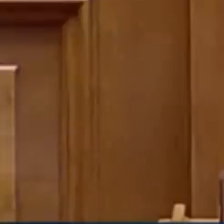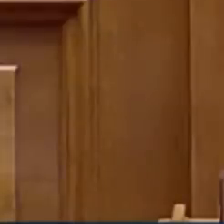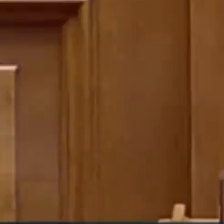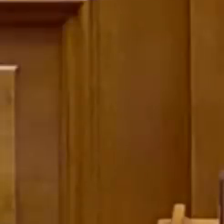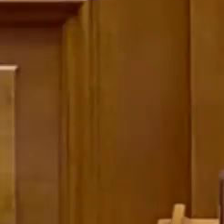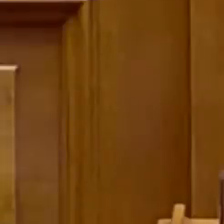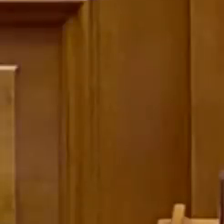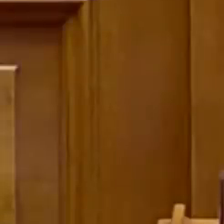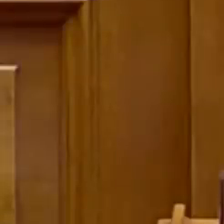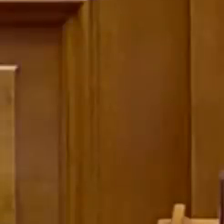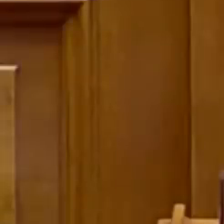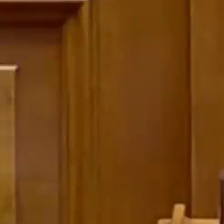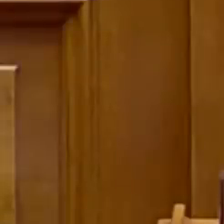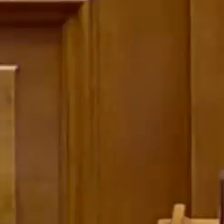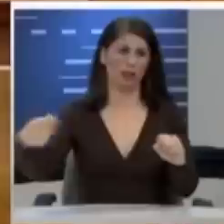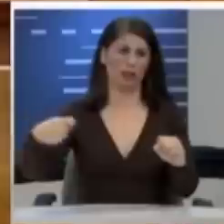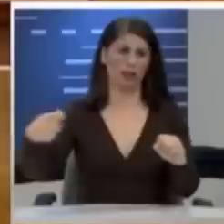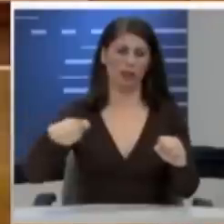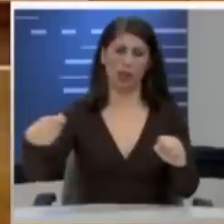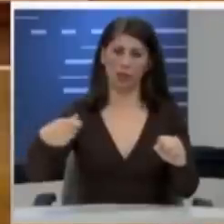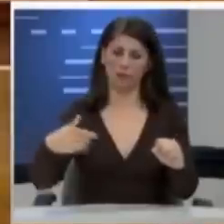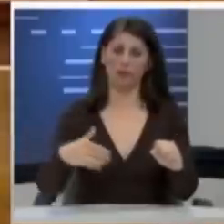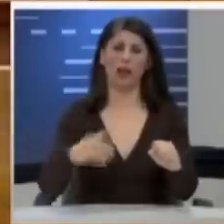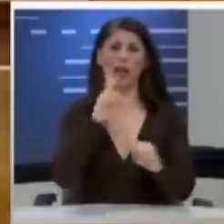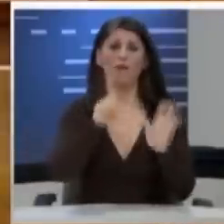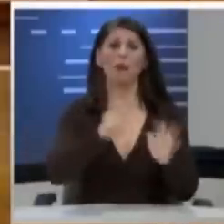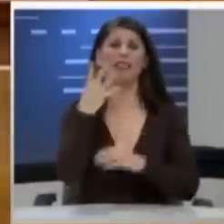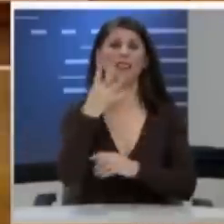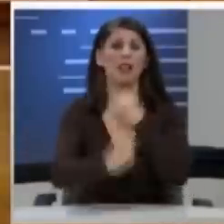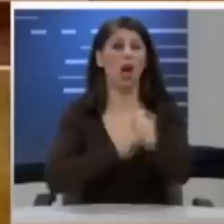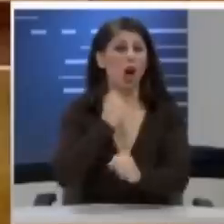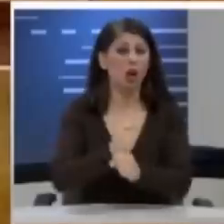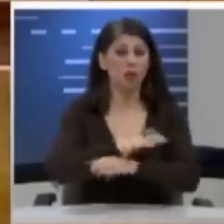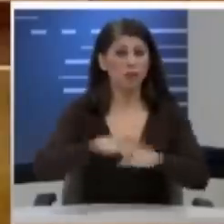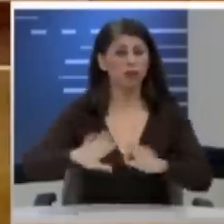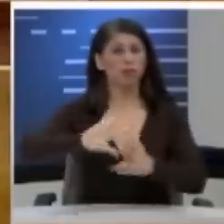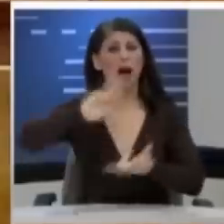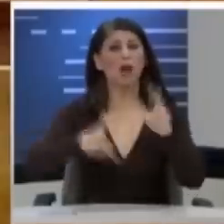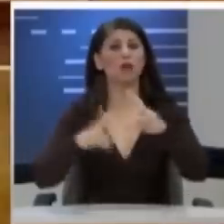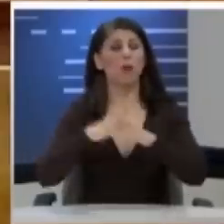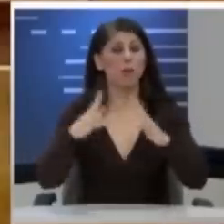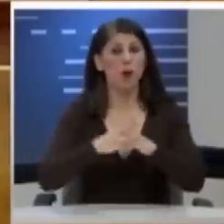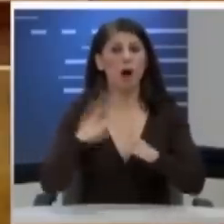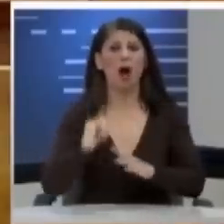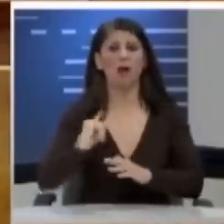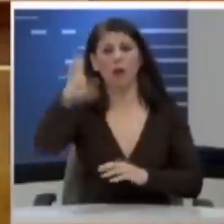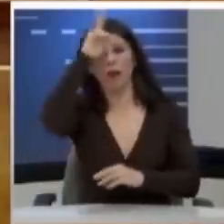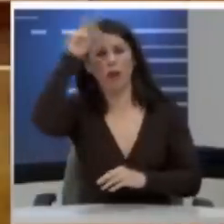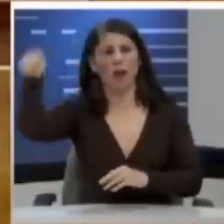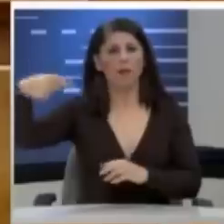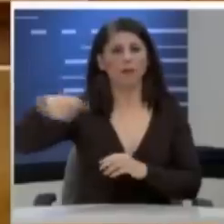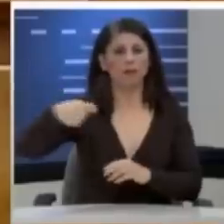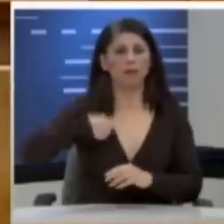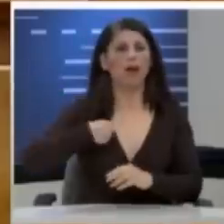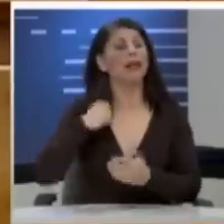της Γερμανίας σε αποζημιώσεις και επανορθώσεις και για το αναγκαστικό κατοχικό δάνειο